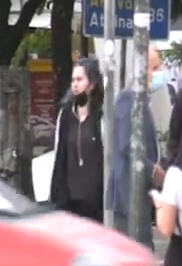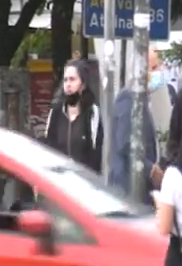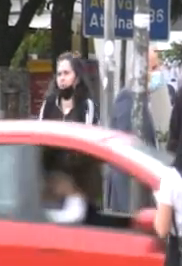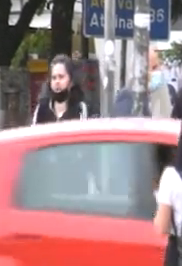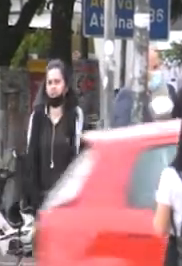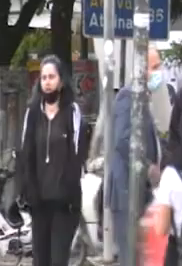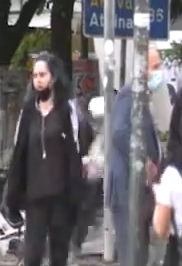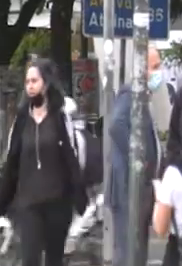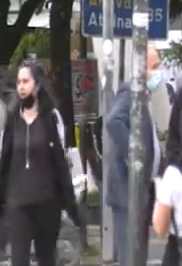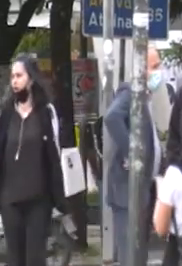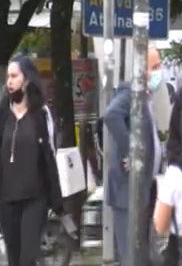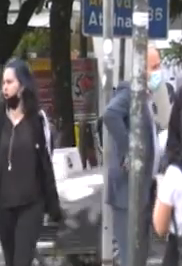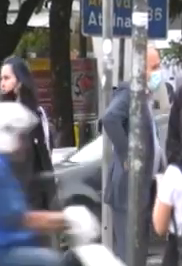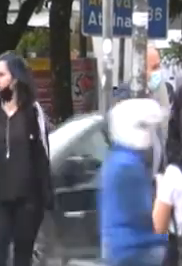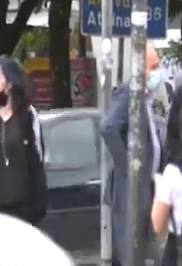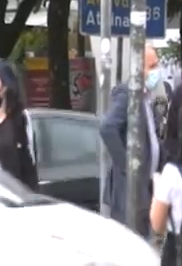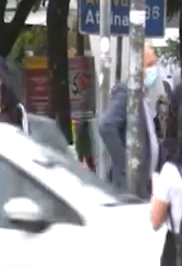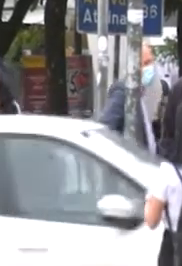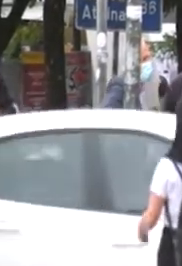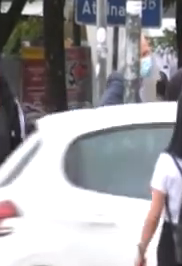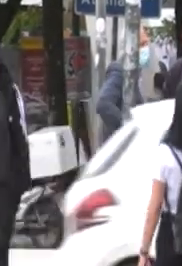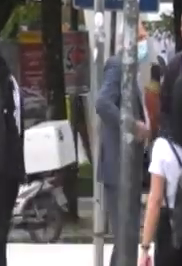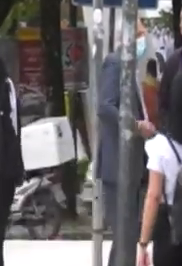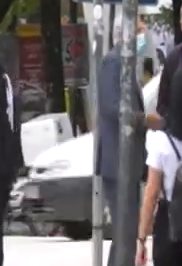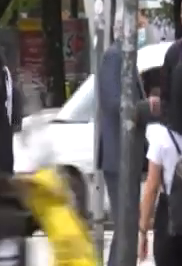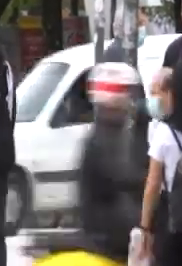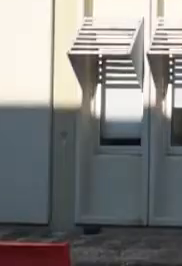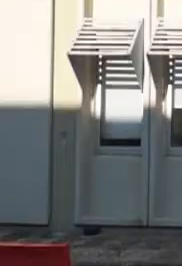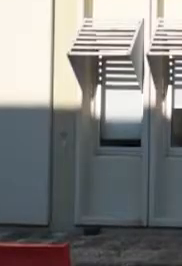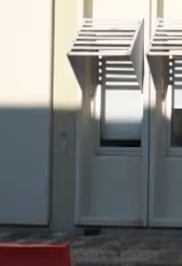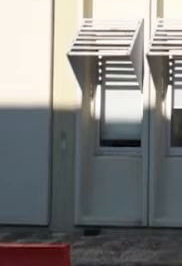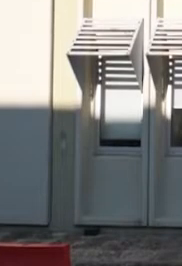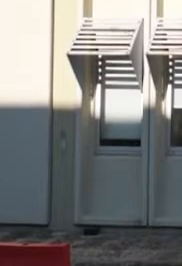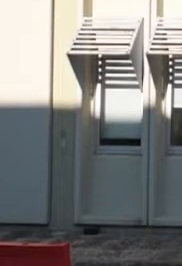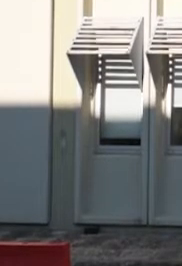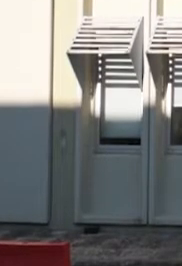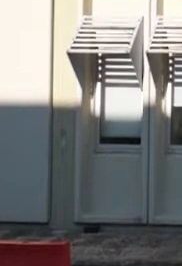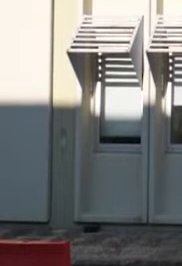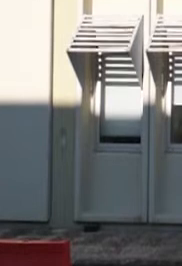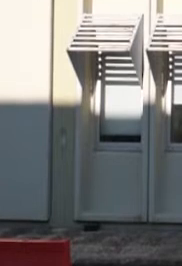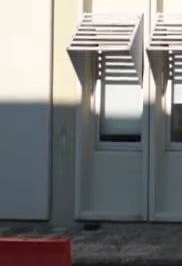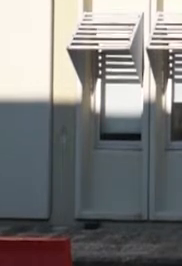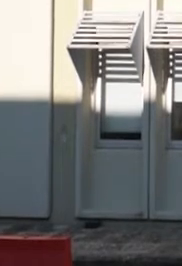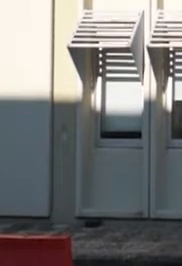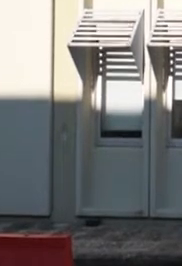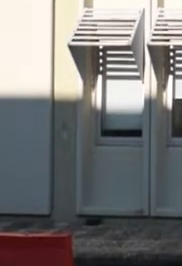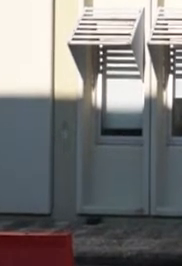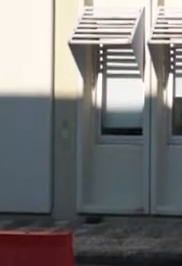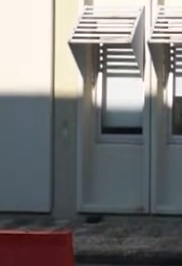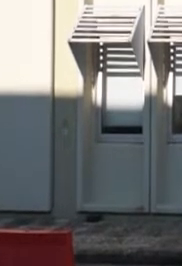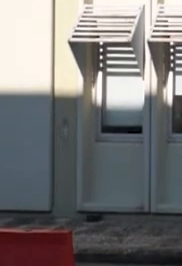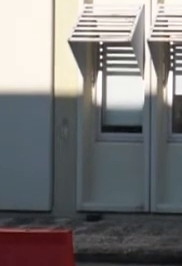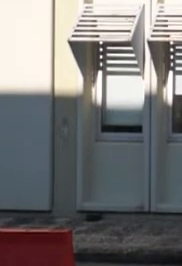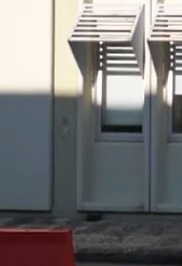στον εμβολιασμό για τον κορονοϊό παρουσίασε η πρόεδρος της Εθνικής Επιτροπής Εμβολιασμών Μαρία Θεοδωρίδου, αναφερόμενη αναλυτικά